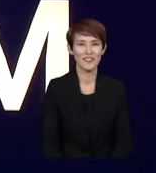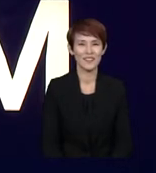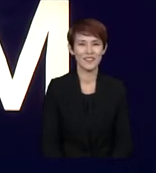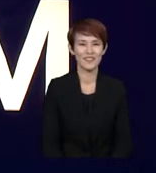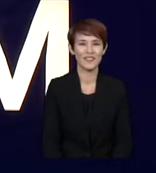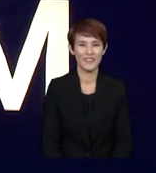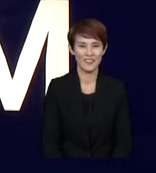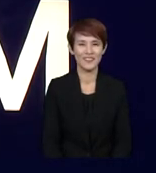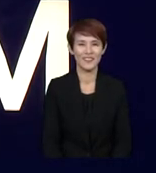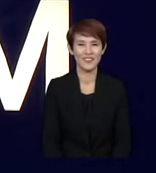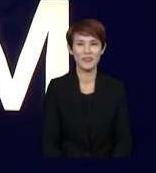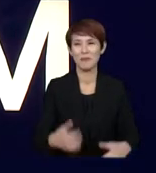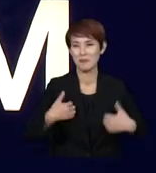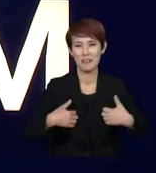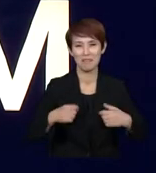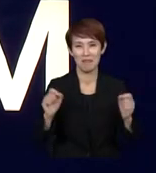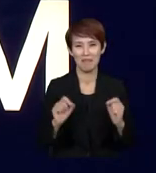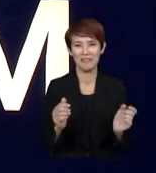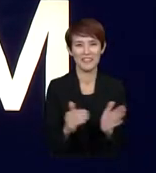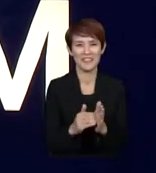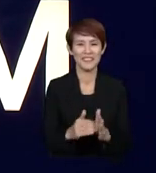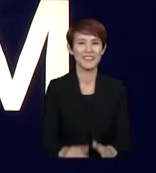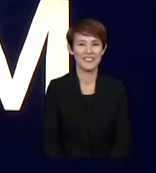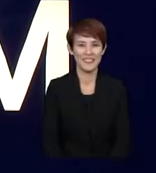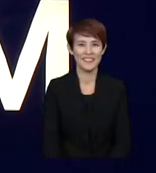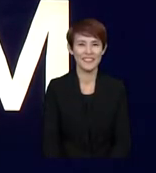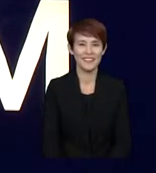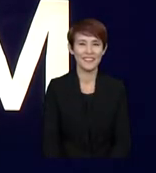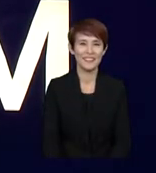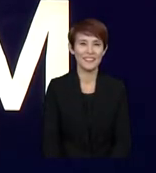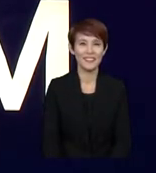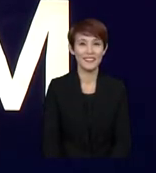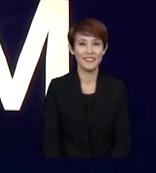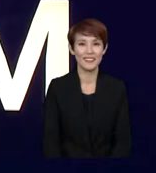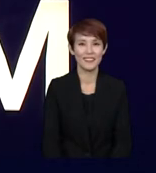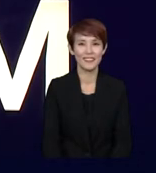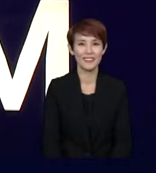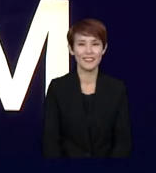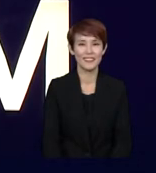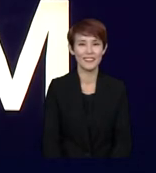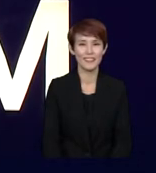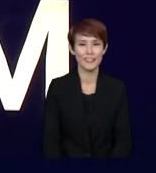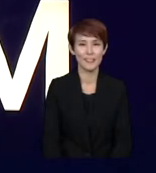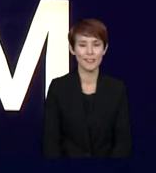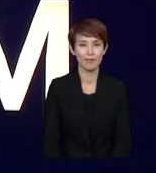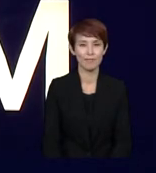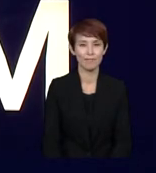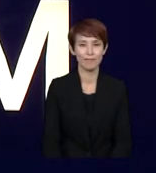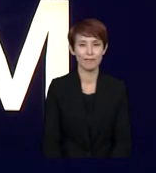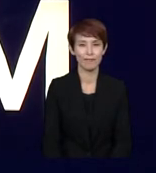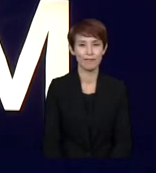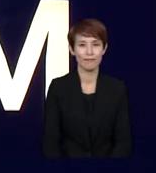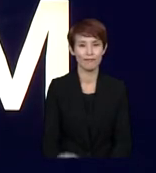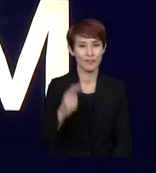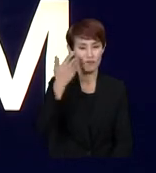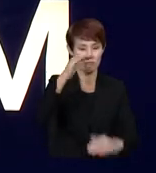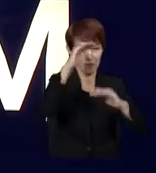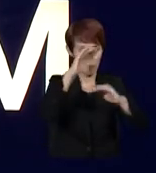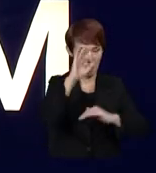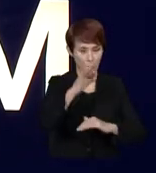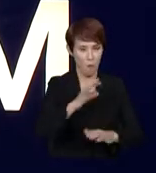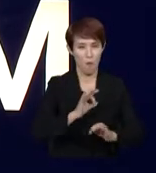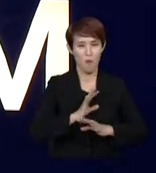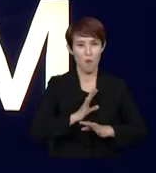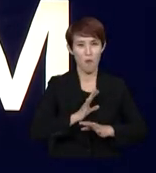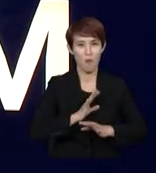네, 반갑습니다라고 짧게 인사해 주셨는데요. 질문은 저희가 추려보니까 깜짝 놀랐습니다.